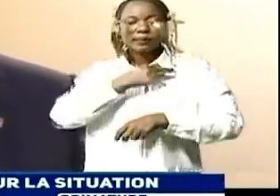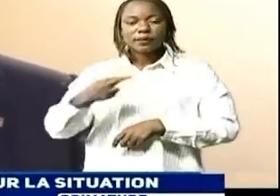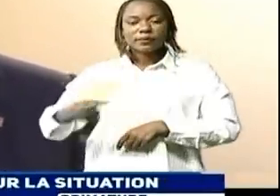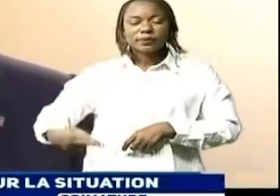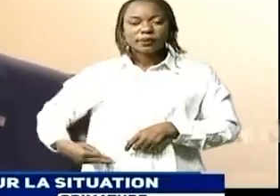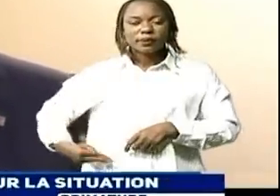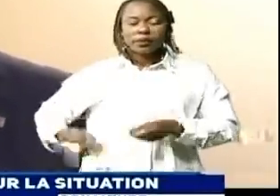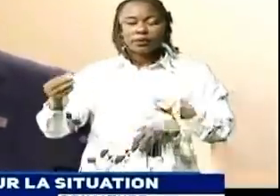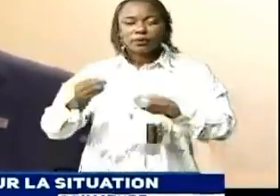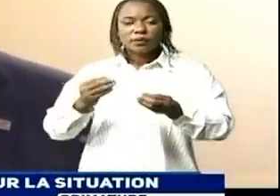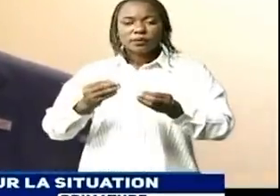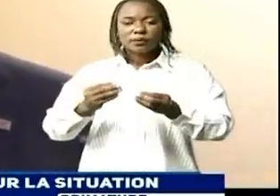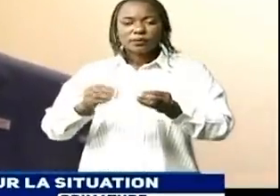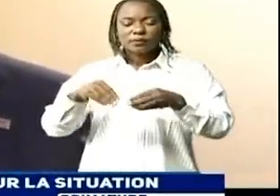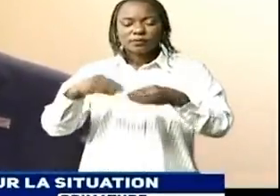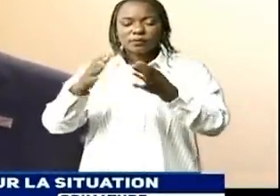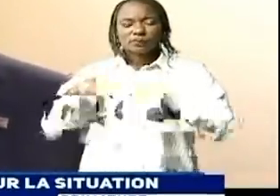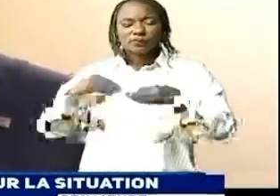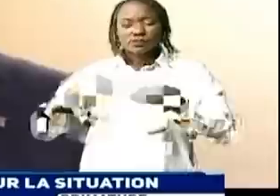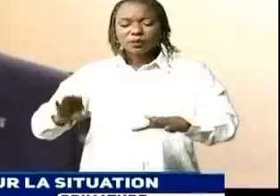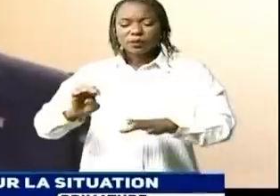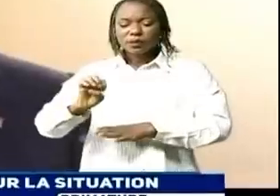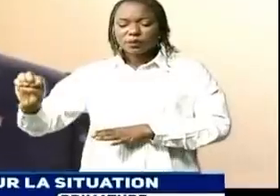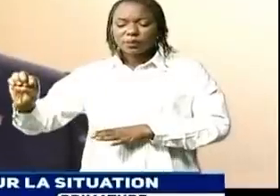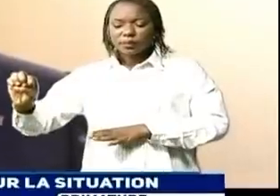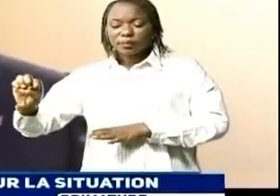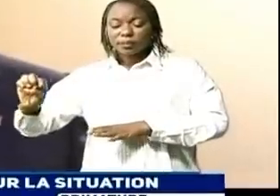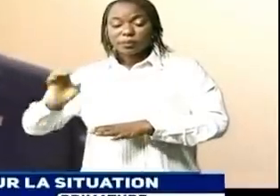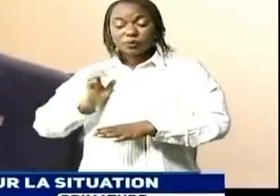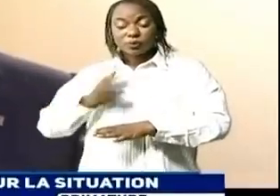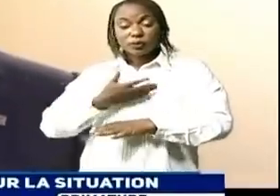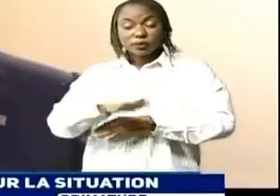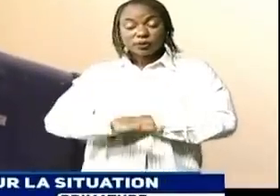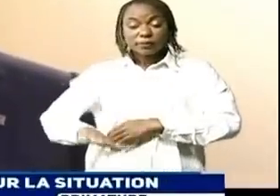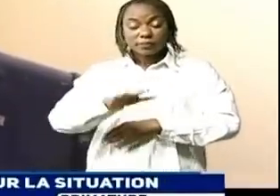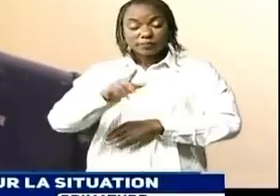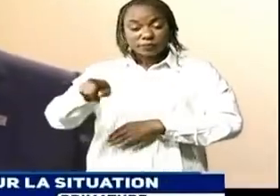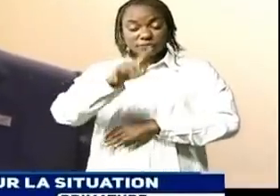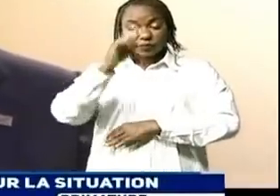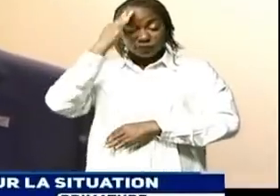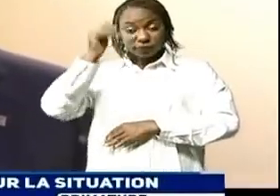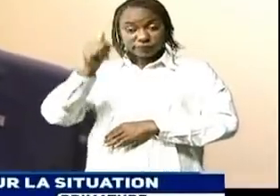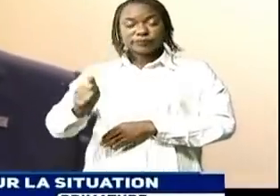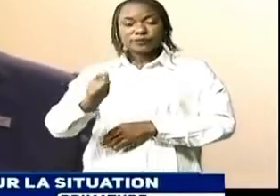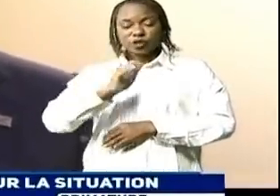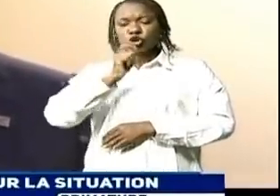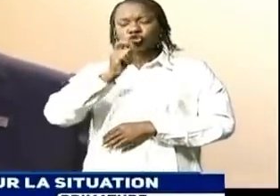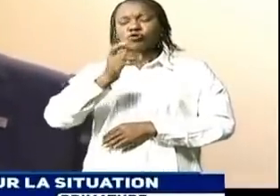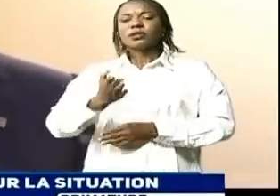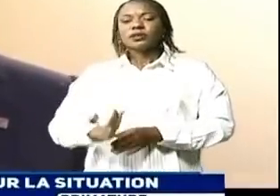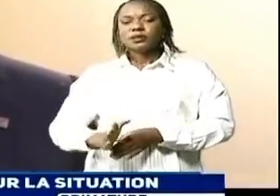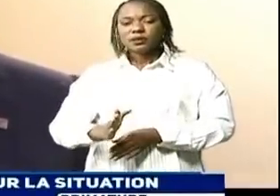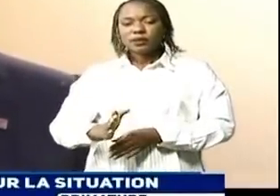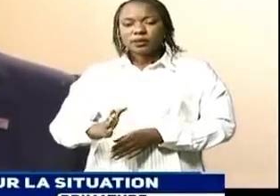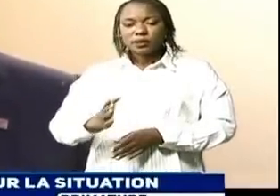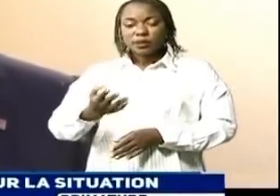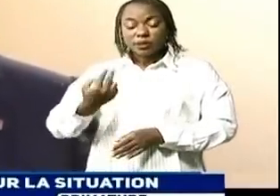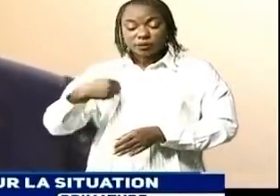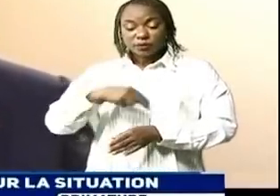dans le cadre de la pacification de cette zone du pays, car comme vous le savez, c'est depuis plus de 20 ans qu'il sévit